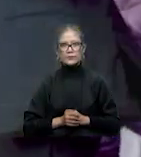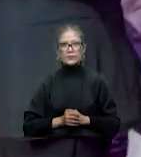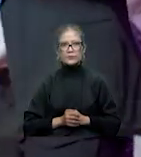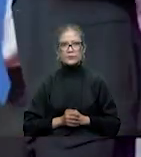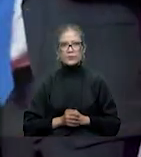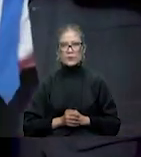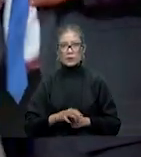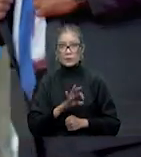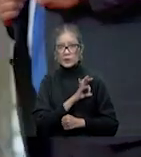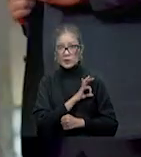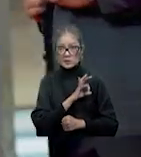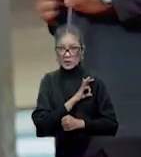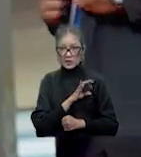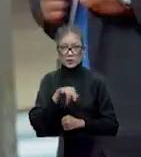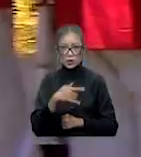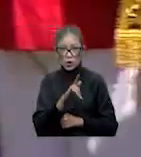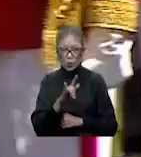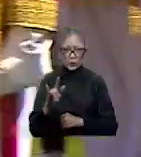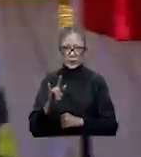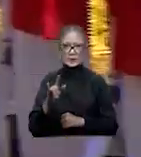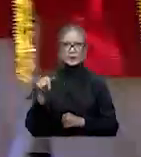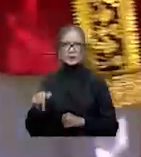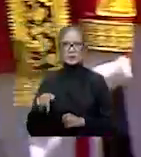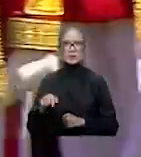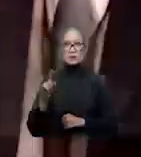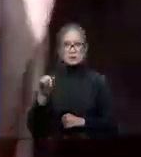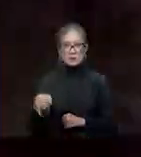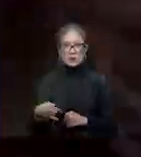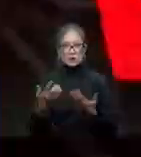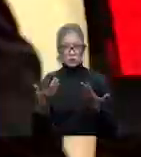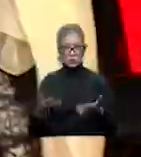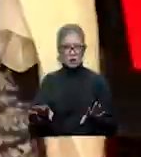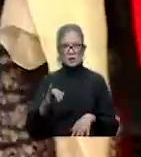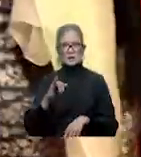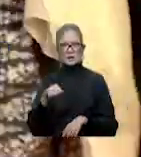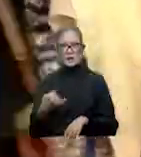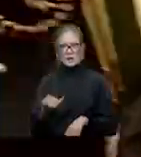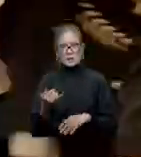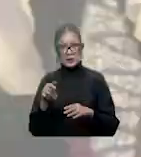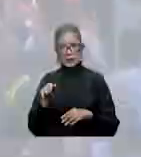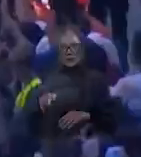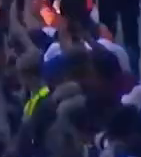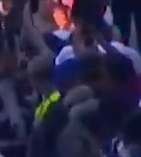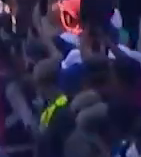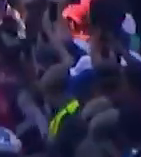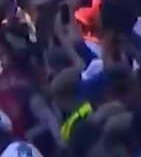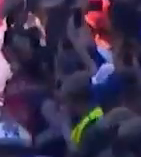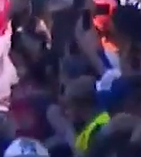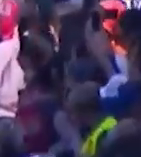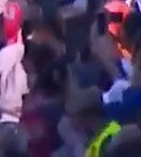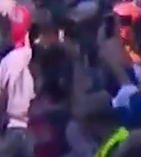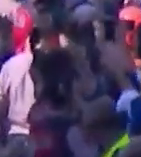Presiden ke-7 Republik Indonesia Joko Widodo purna tugas setelah mengakhiri 10 tahun masa baktinya.